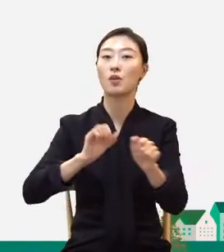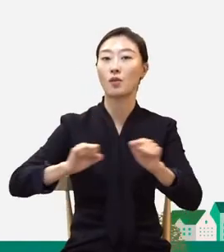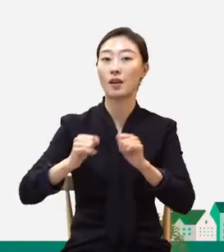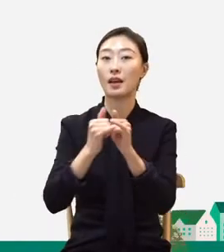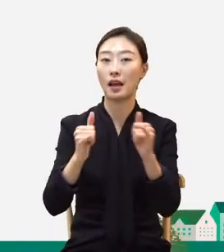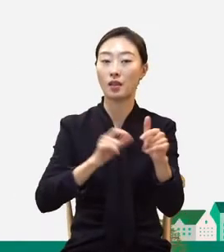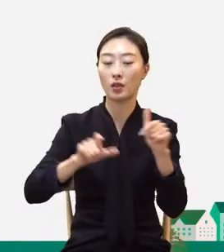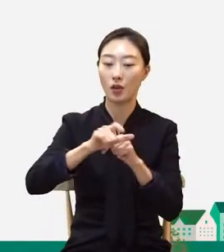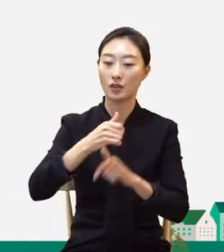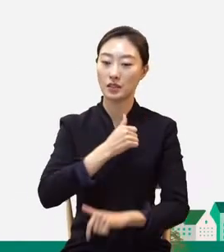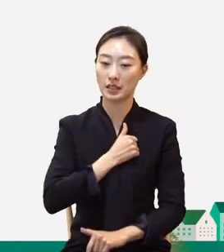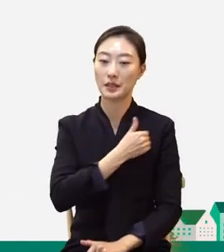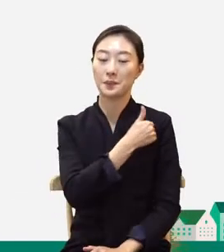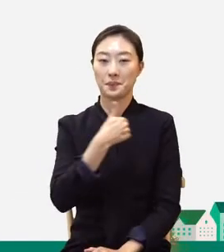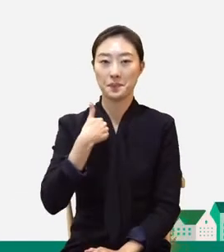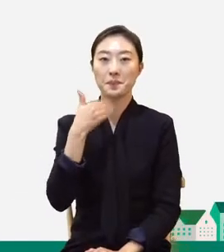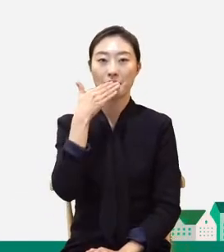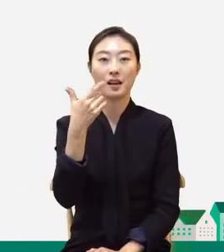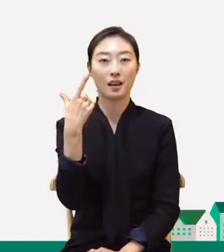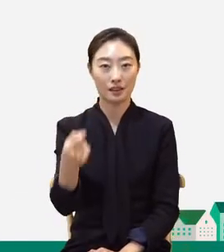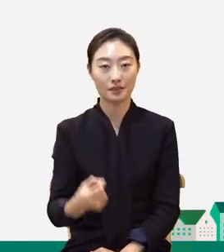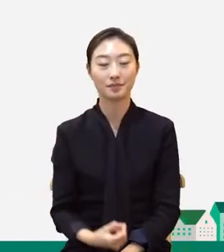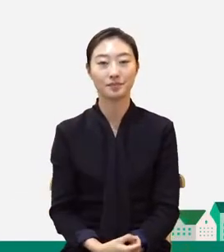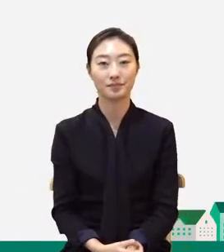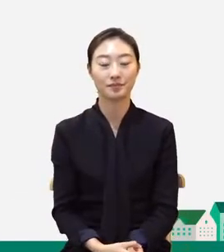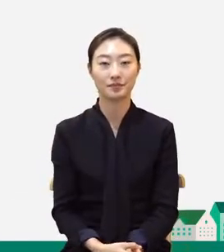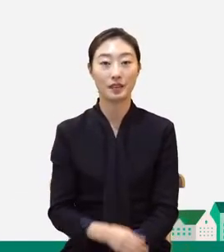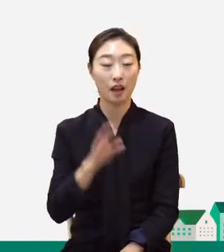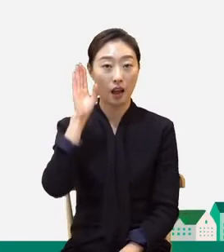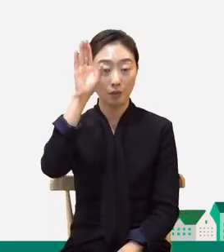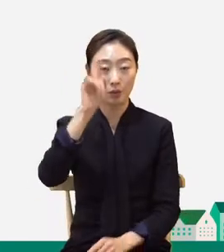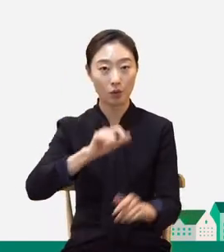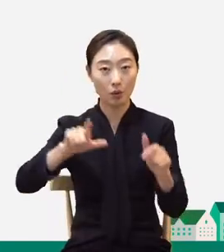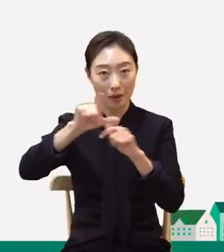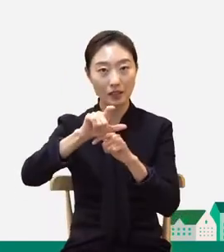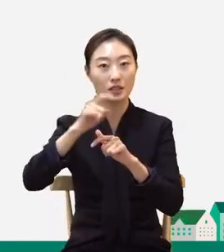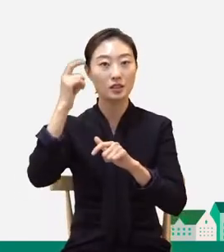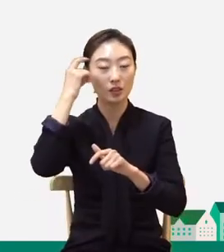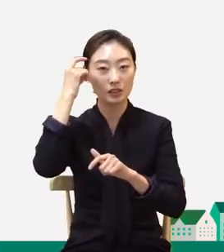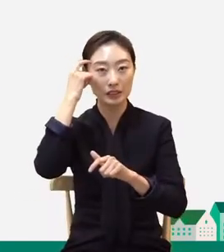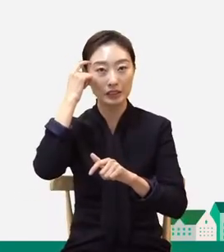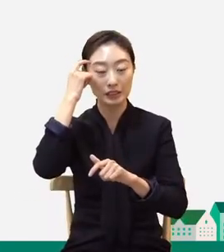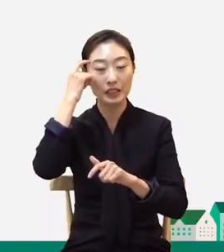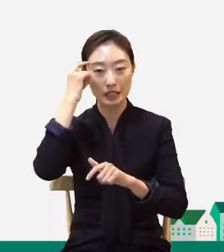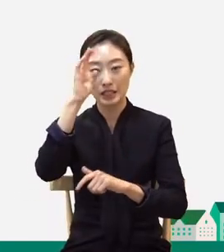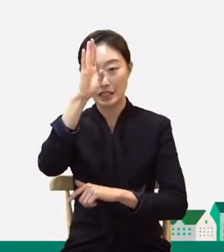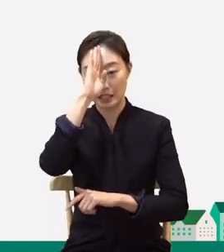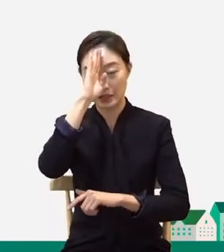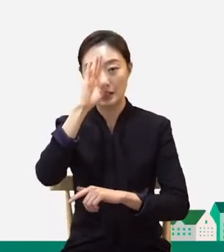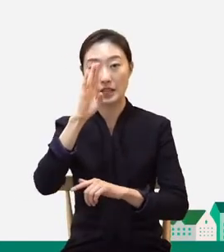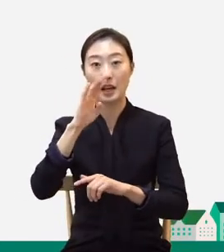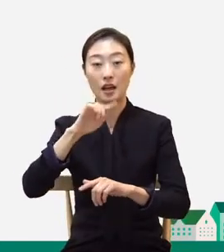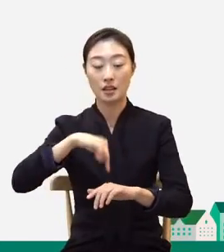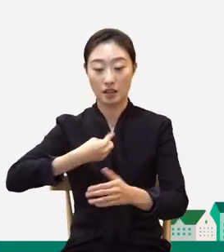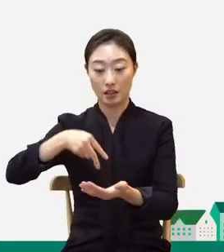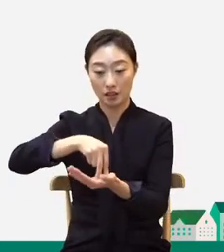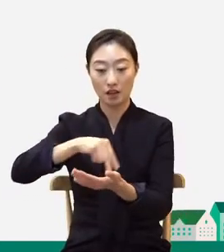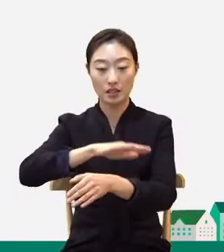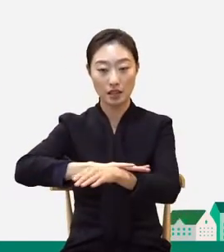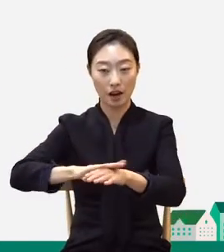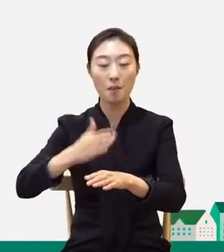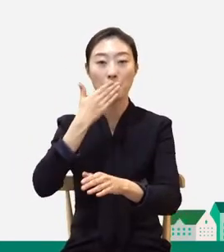있는 환경이 될 수 있지 않을까 싶습니다. 앞으로도 더 많은 정신질환자 당사자가 자립할 수 있는 주거 서비스가